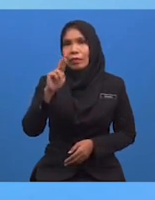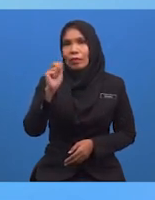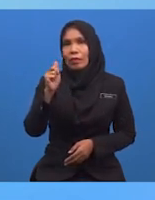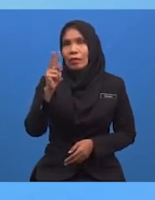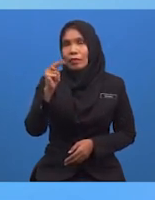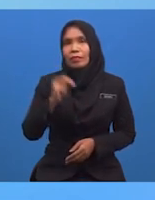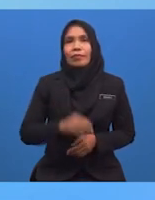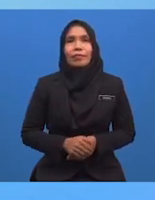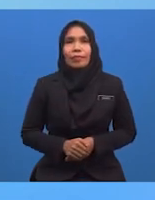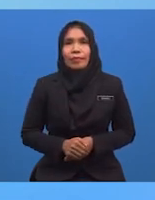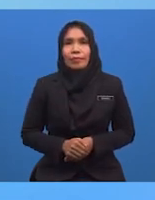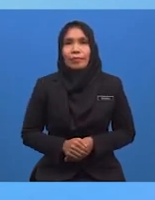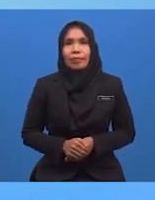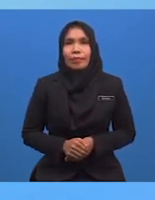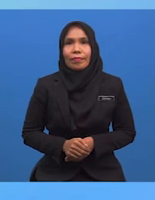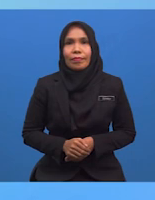pengangguran.